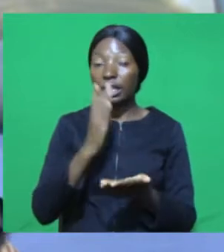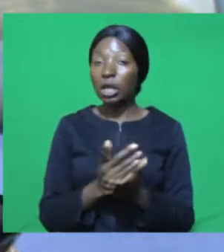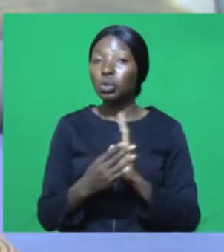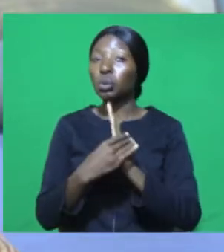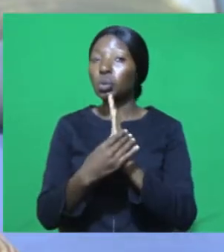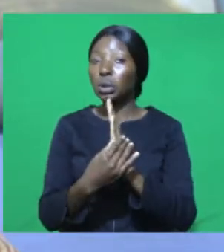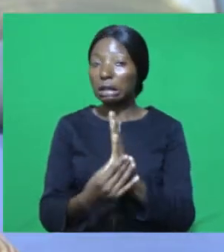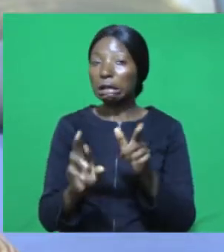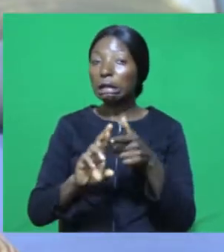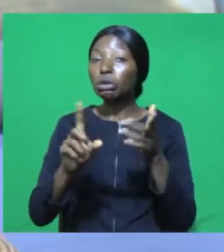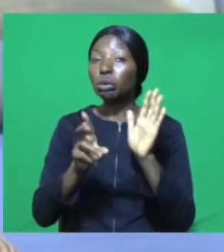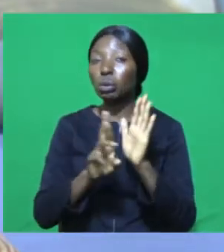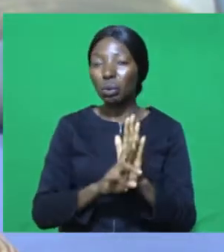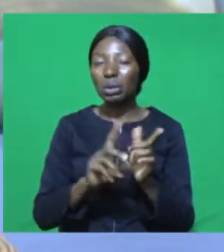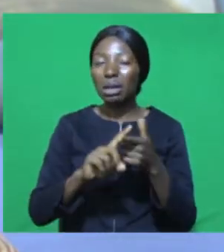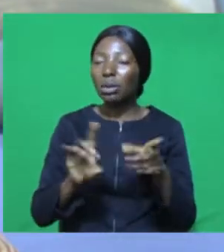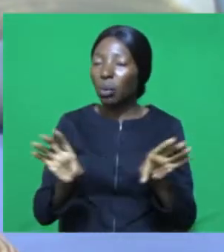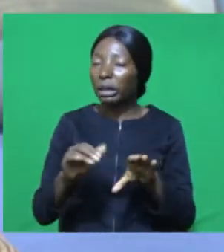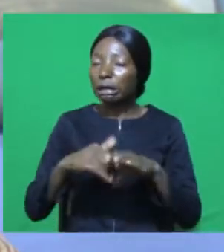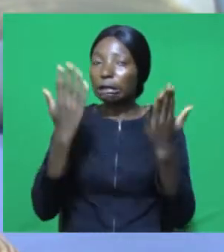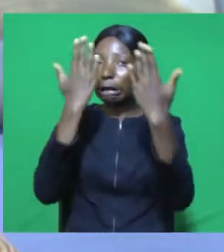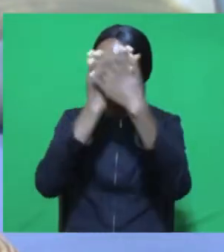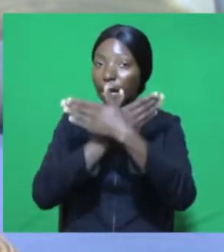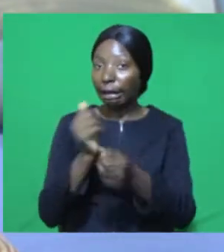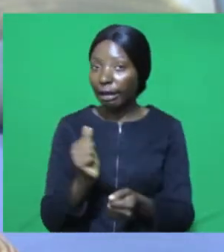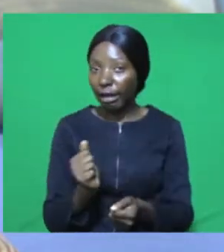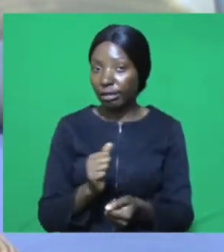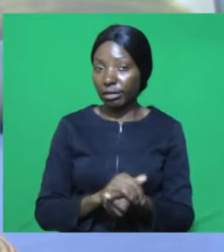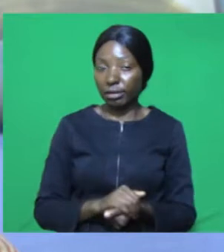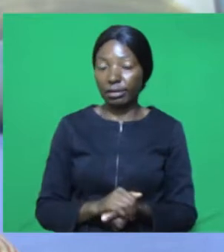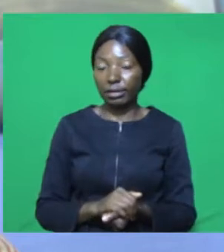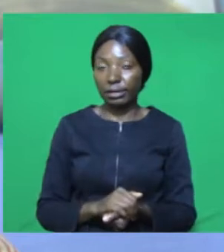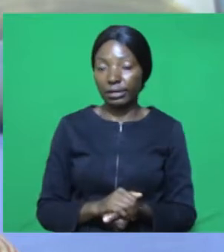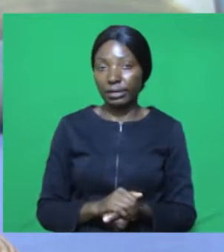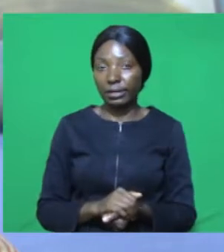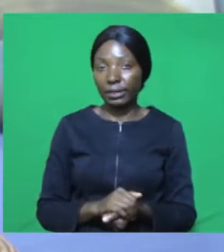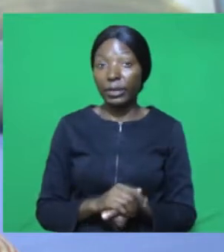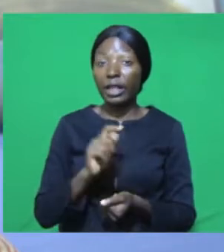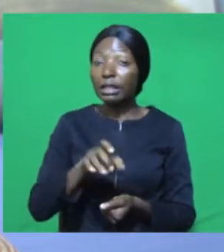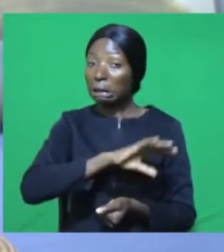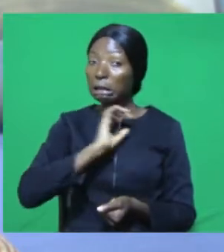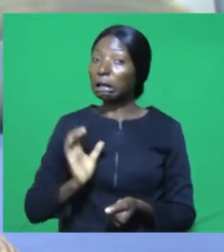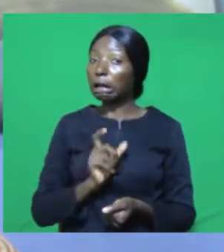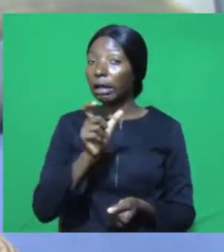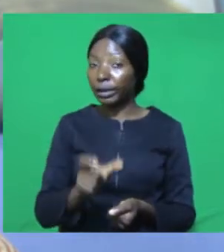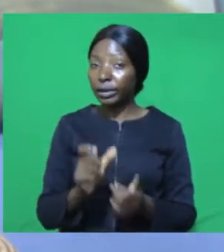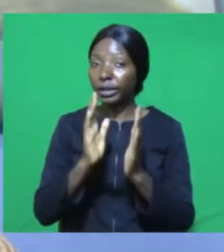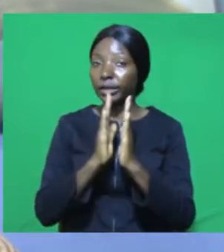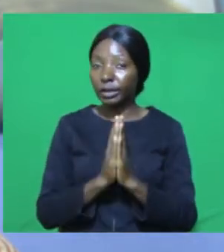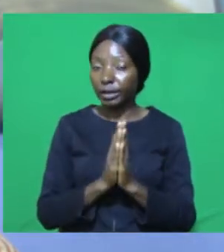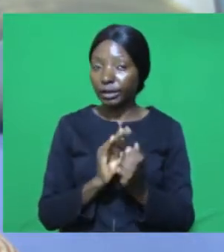Wakamuka Wakabata Mataki ages. Now, Christian Church it can go on or